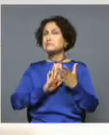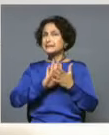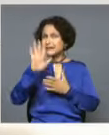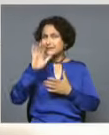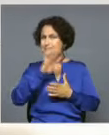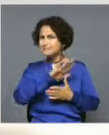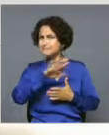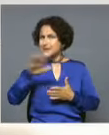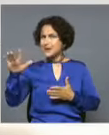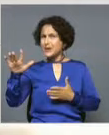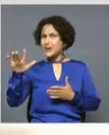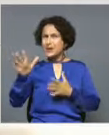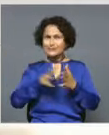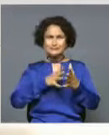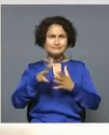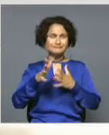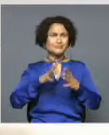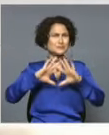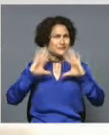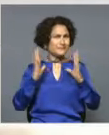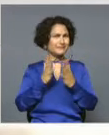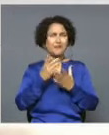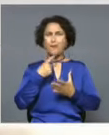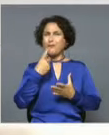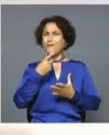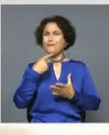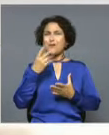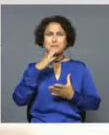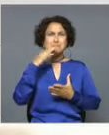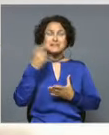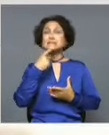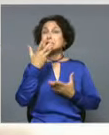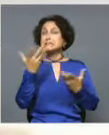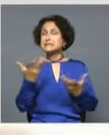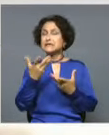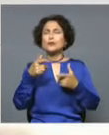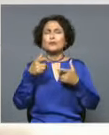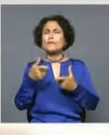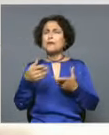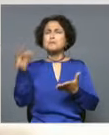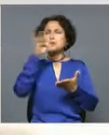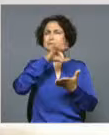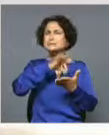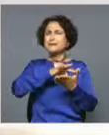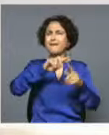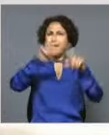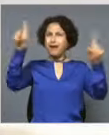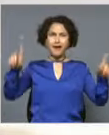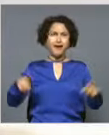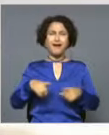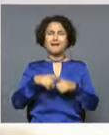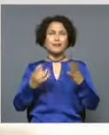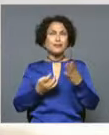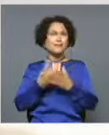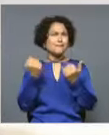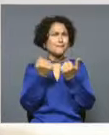Милиона души по света говорят български език. Това показва картата Българския език на ново място по света, изработена от